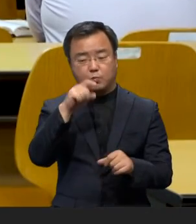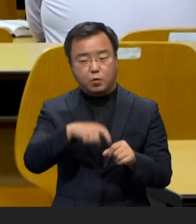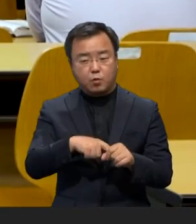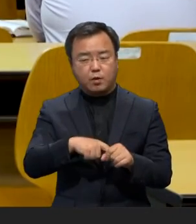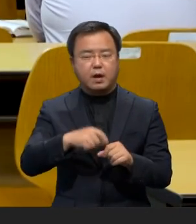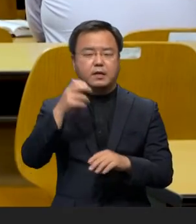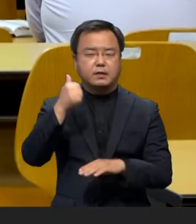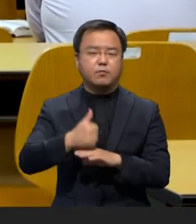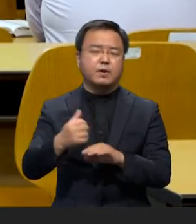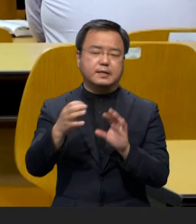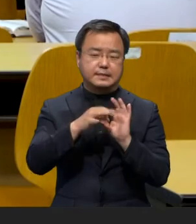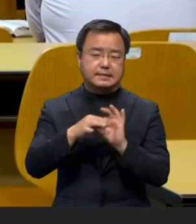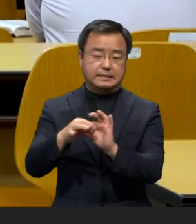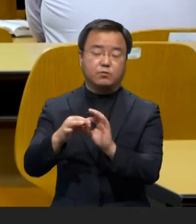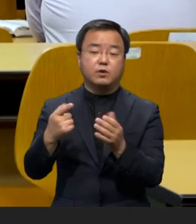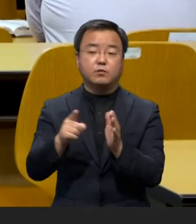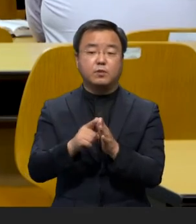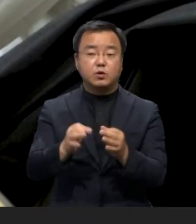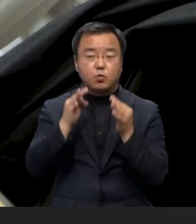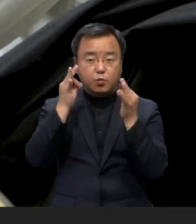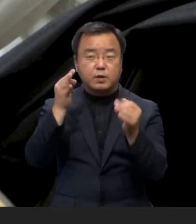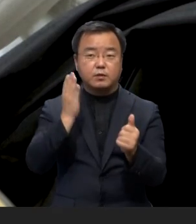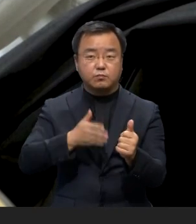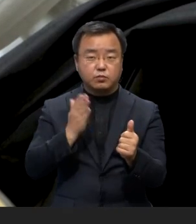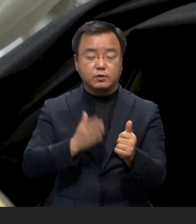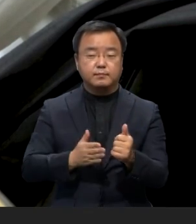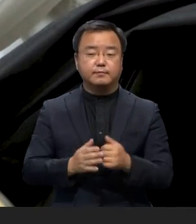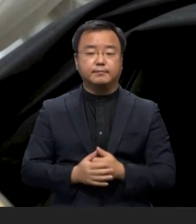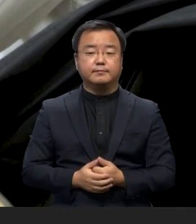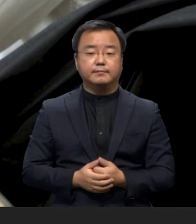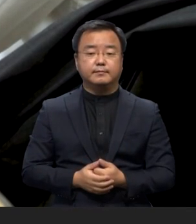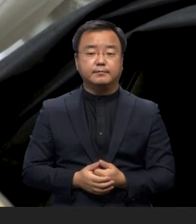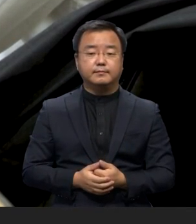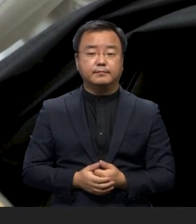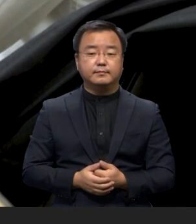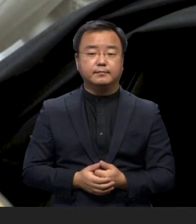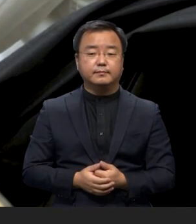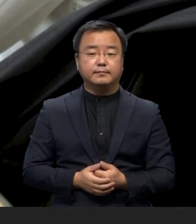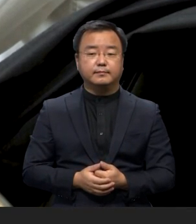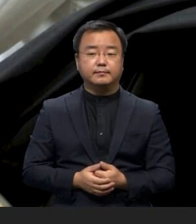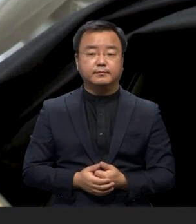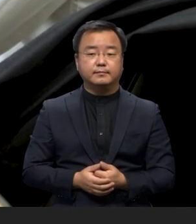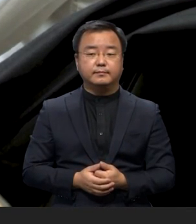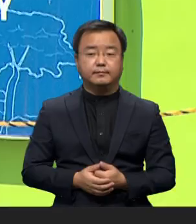이어질 때까지 앞으로도 많은 노력 기울여 주시길 바라겠습니다. 총장님, 오늘 말씀 고맙습니다. 네, 고맙습니다.